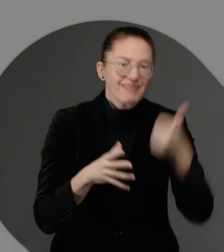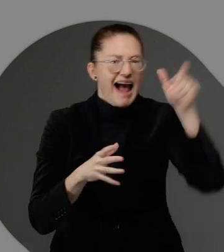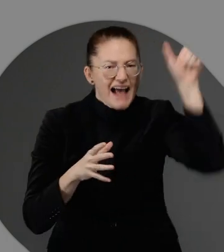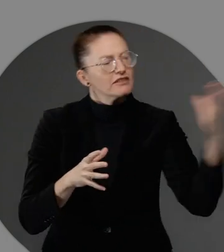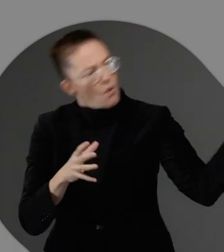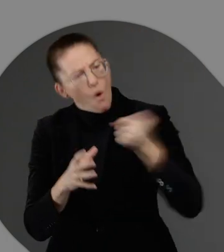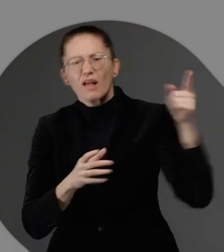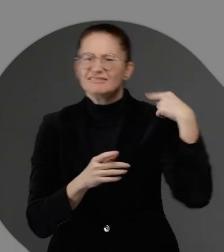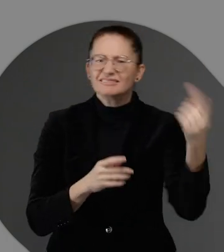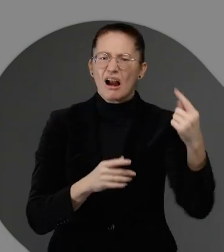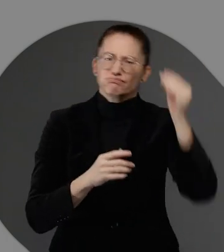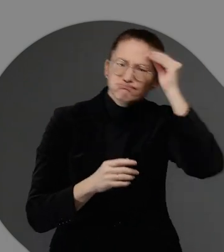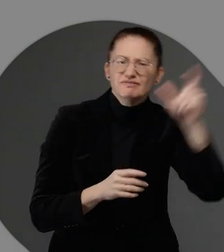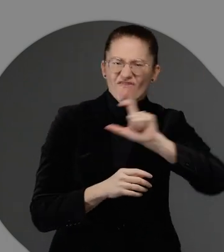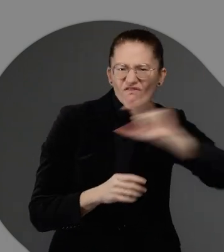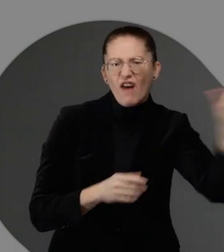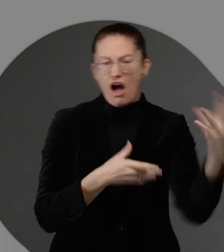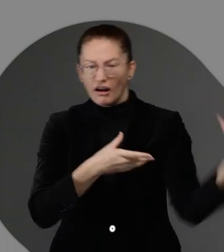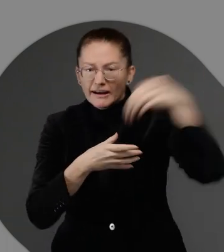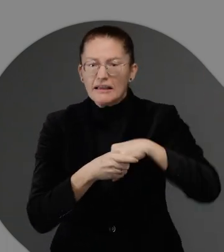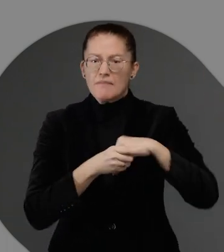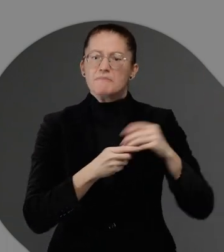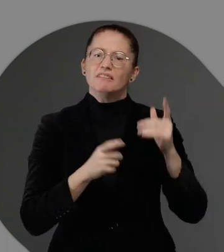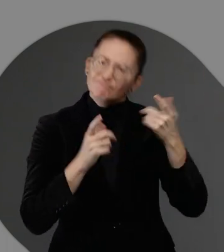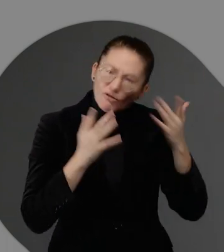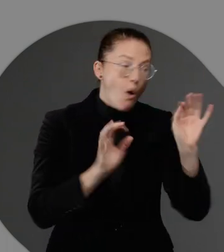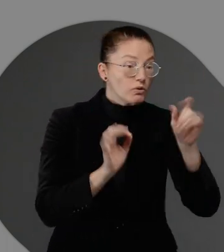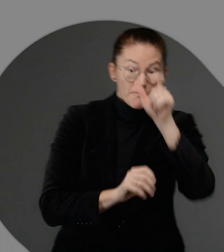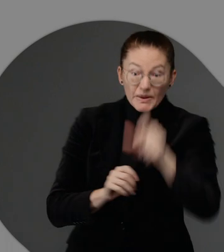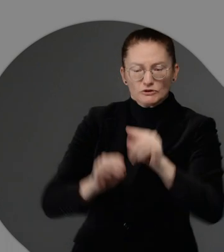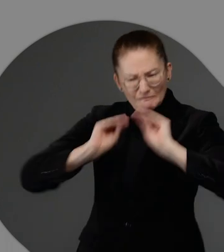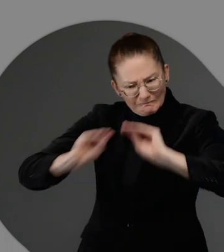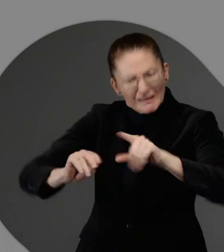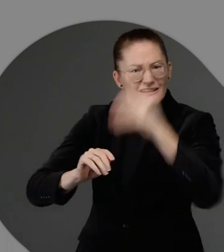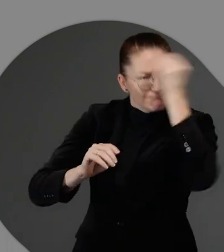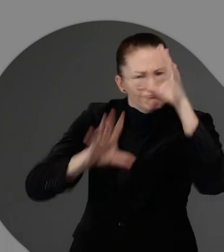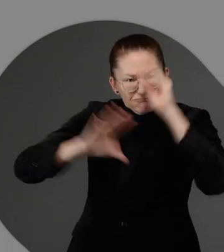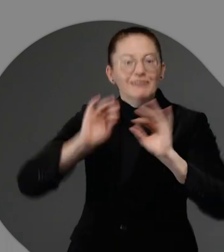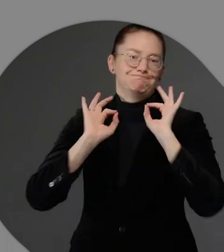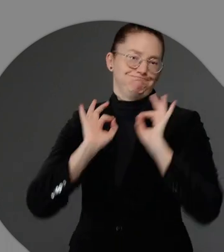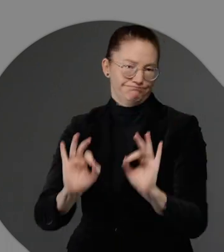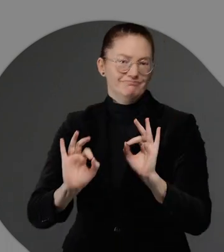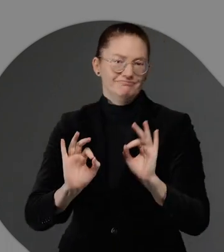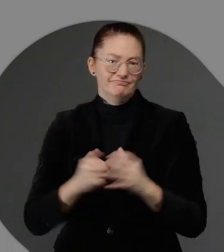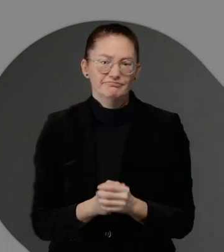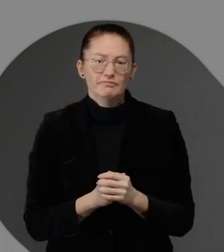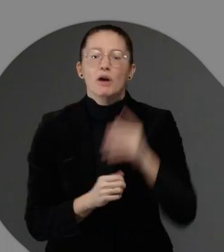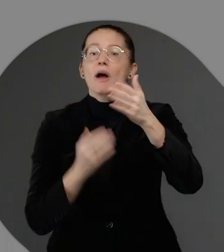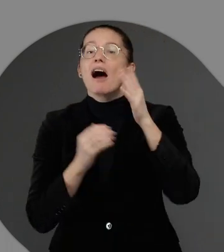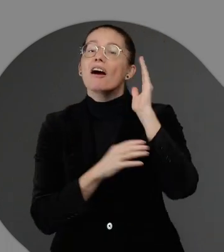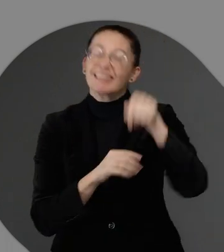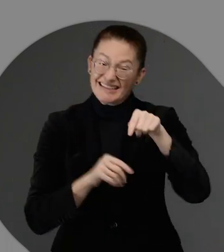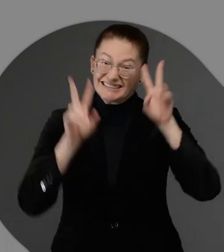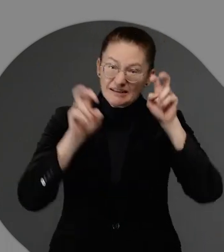also fachliche Begleitung ins Team, und investieren Sie frühzeitig in die Weiterbildung der Teammitglieder. Mithilfe der Videos der